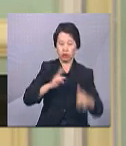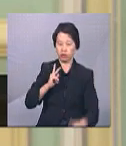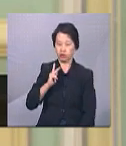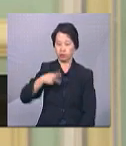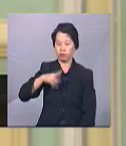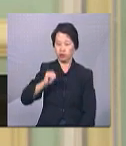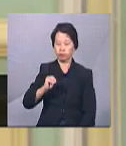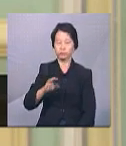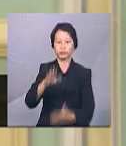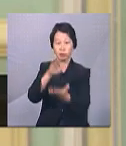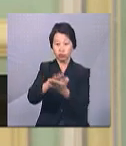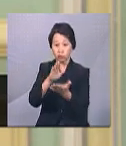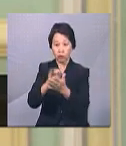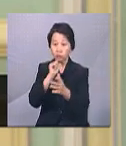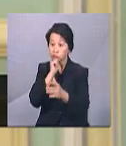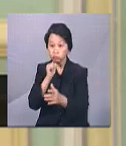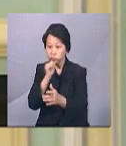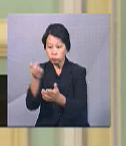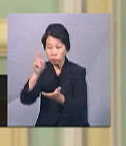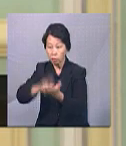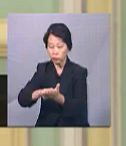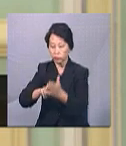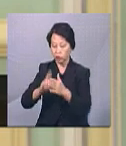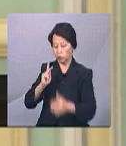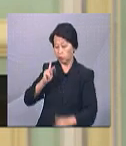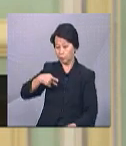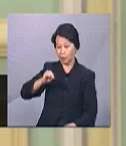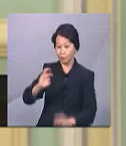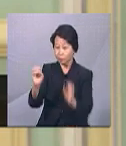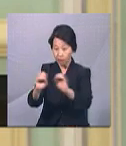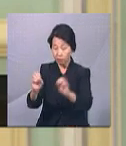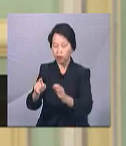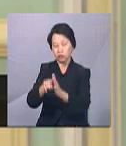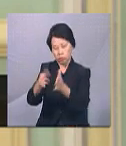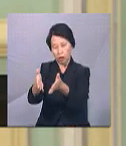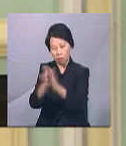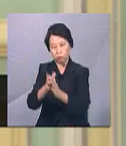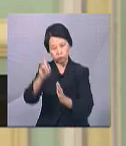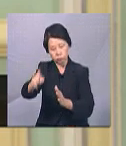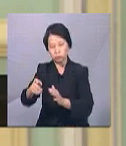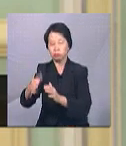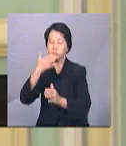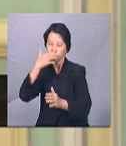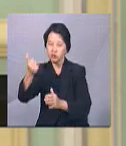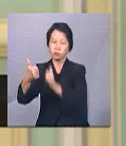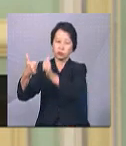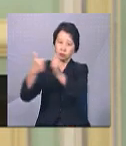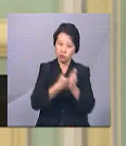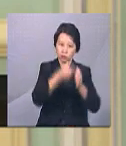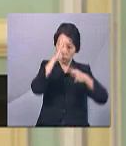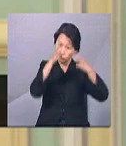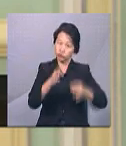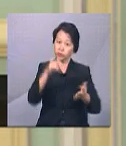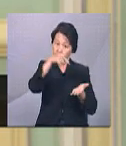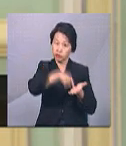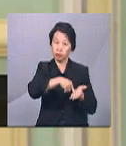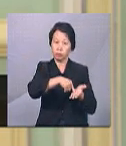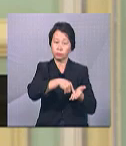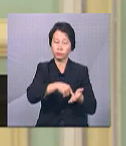sekolah yang tidak berdaftar dengan GPM juga disarankan untuk turut mengikuti keputusan ini